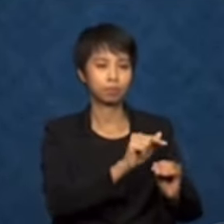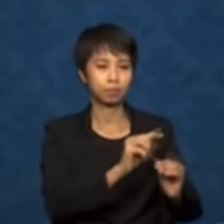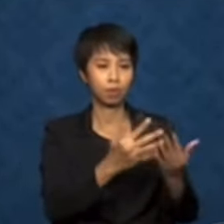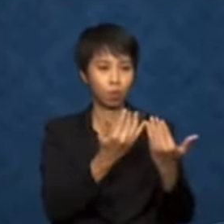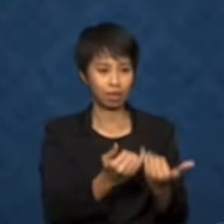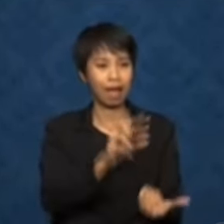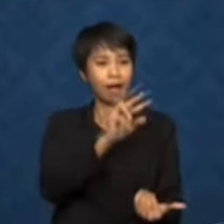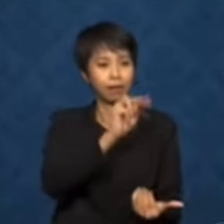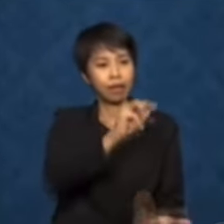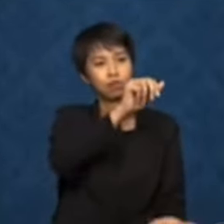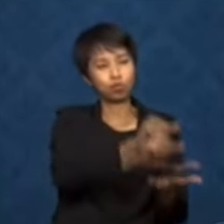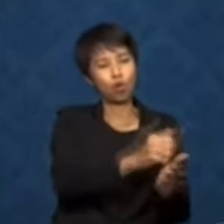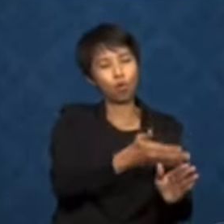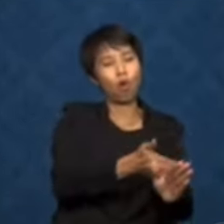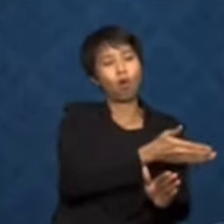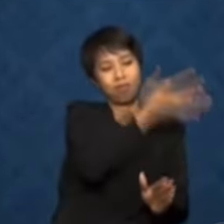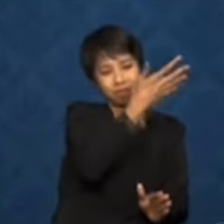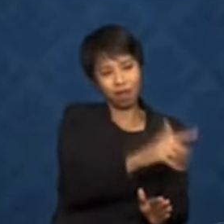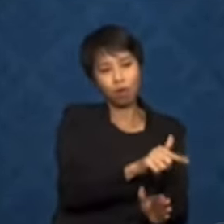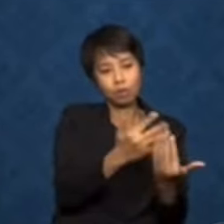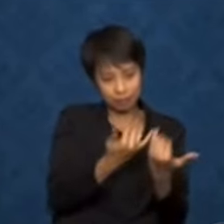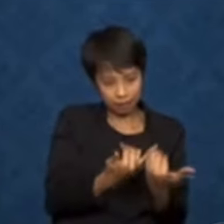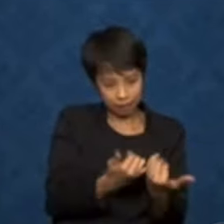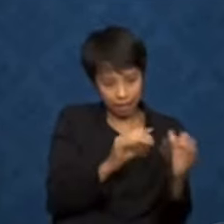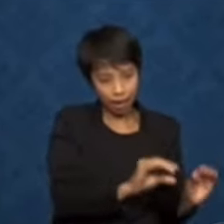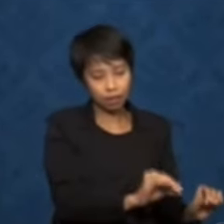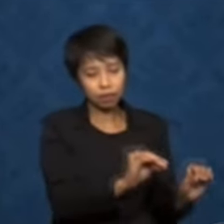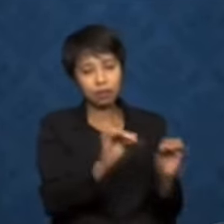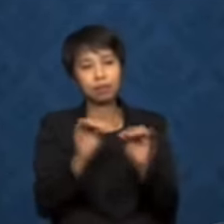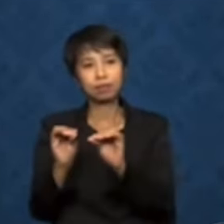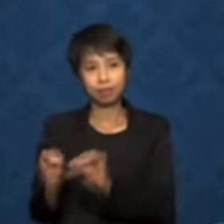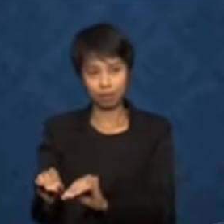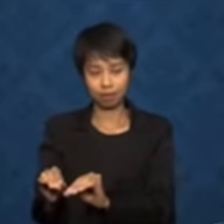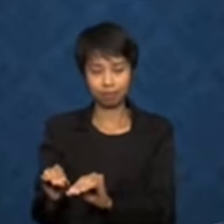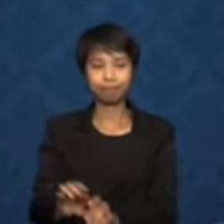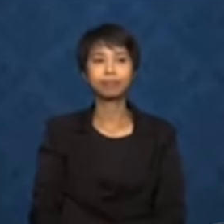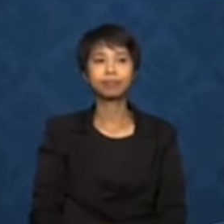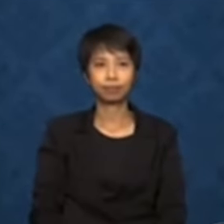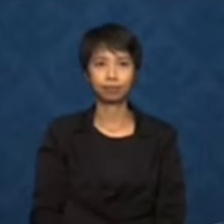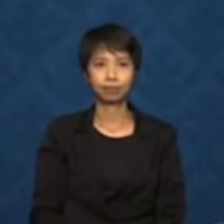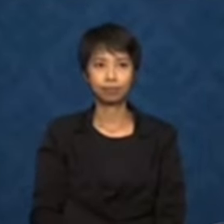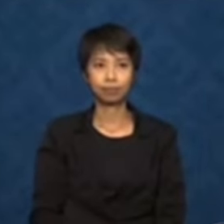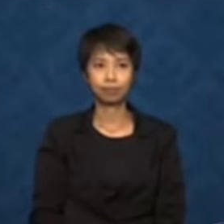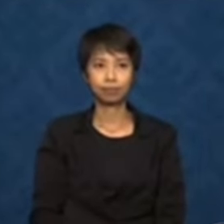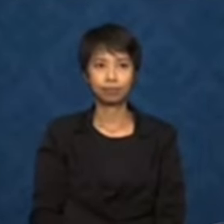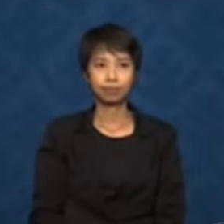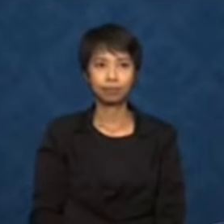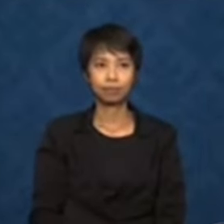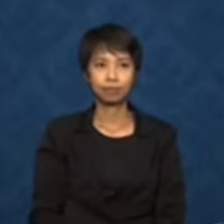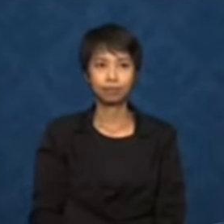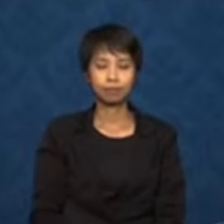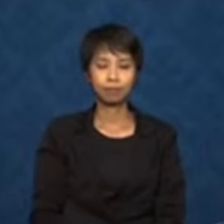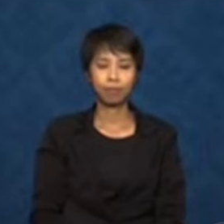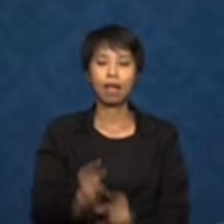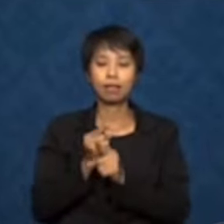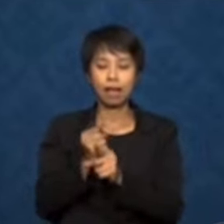ดหมายล่วงหน้าแล้วจึงขอเลื่อนการตอบกระทู้ถามนี้ออกไปก่อนในครั้งต่อไปครับตาม